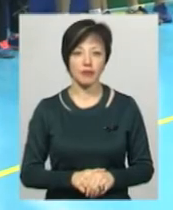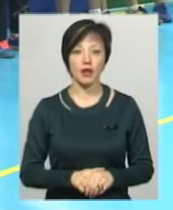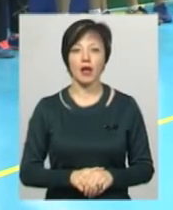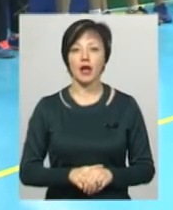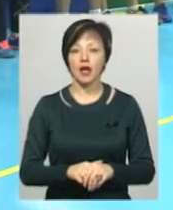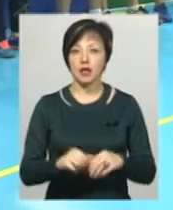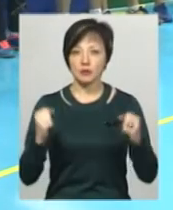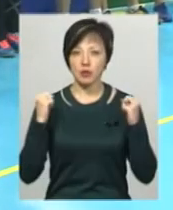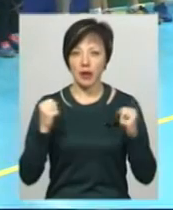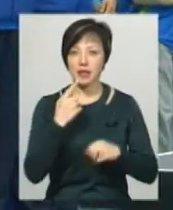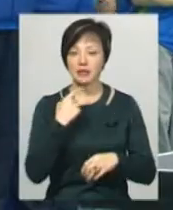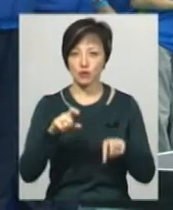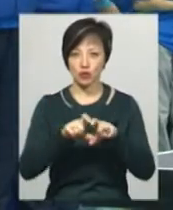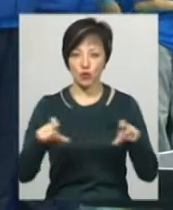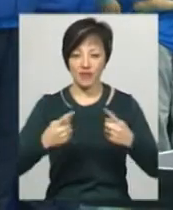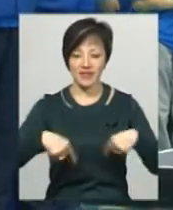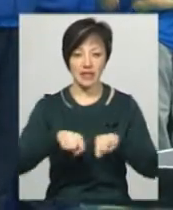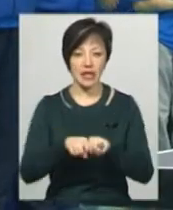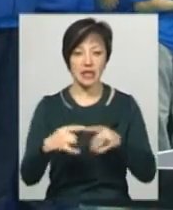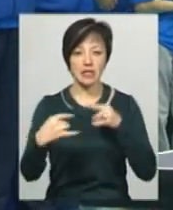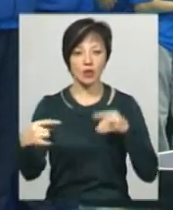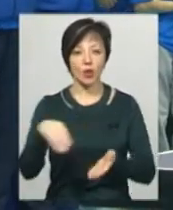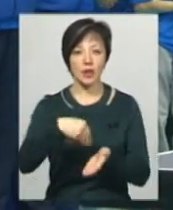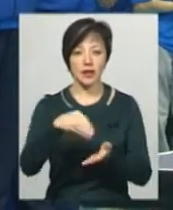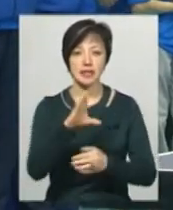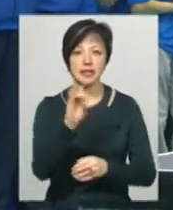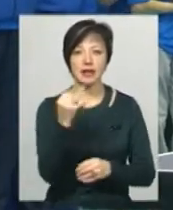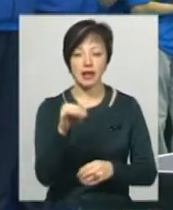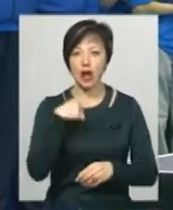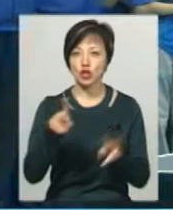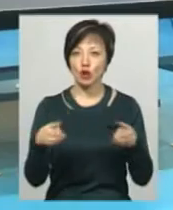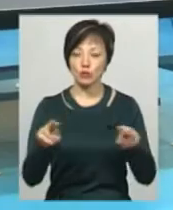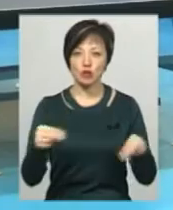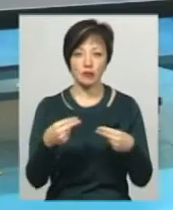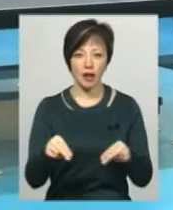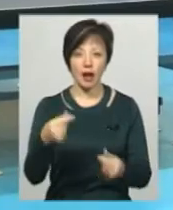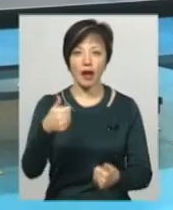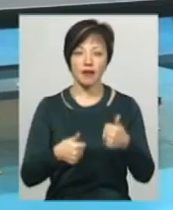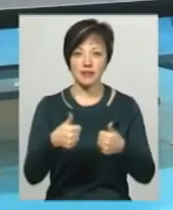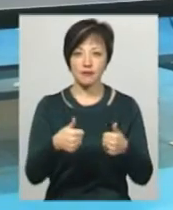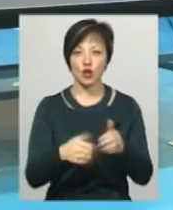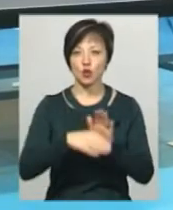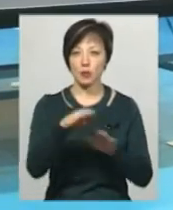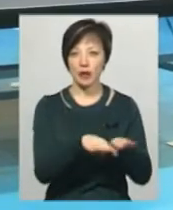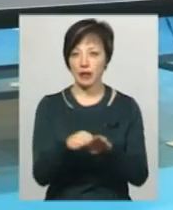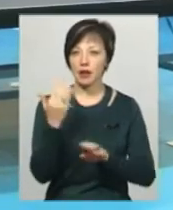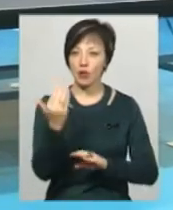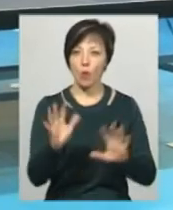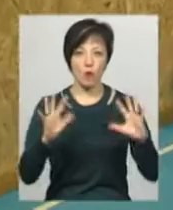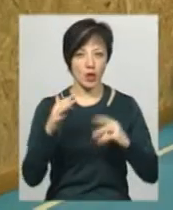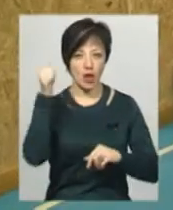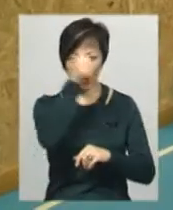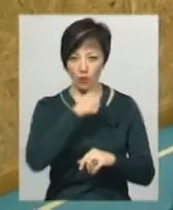Вихованець Красилівської ДЮСШ відділення настільного тенісу Сергій Петійчук каже, клубний чемпіонат гравців Суперліги в Красилові для нього подія